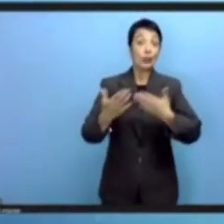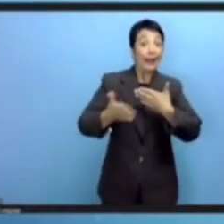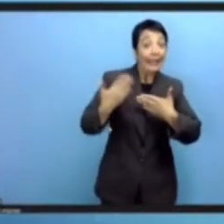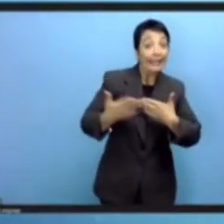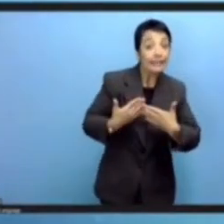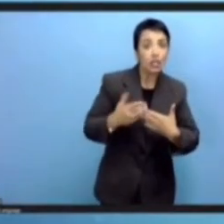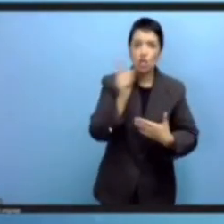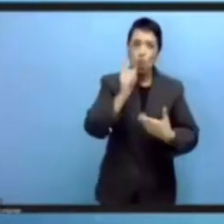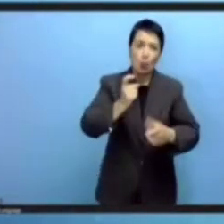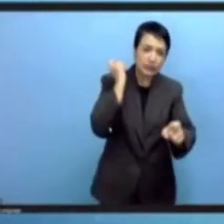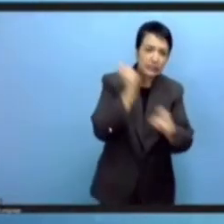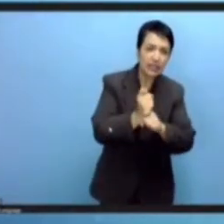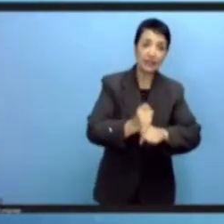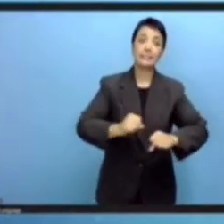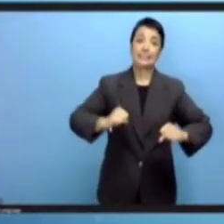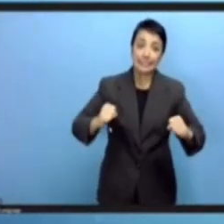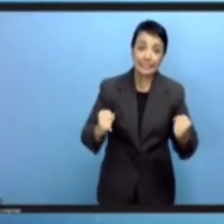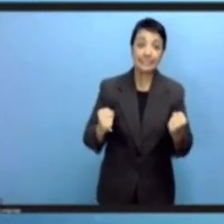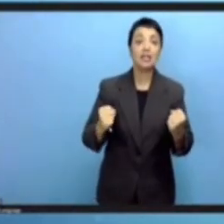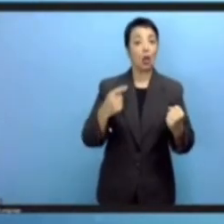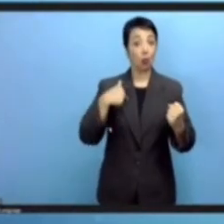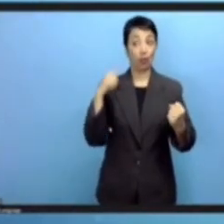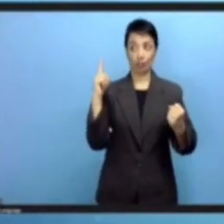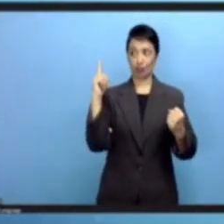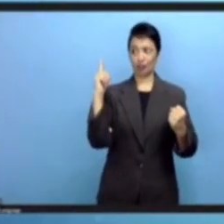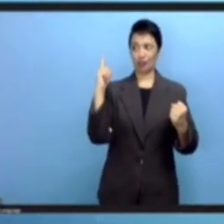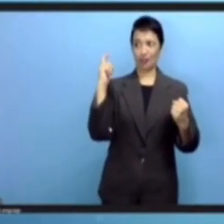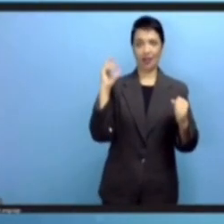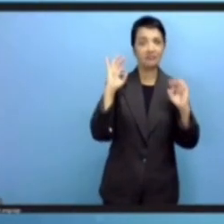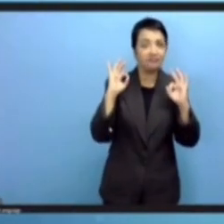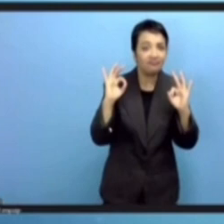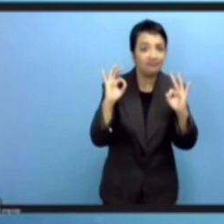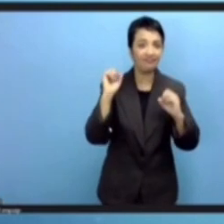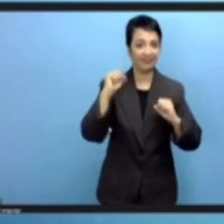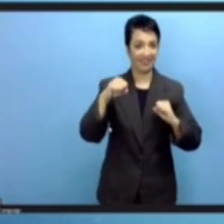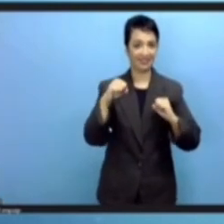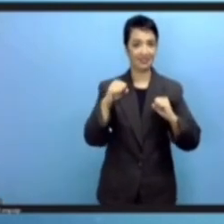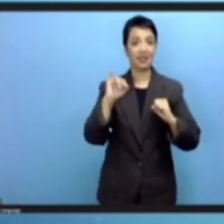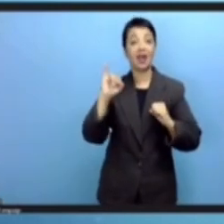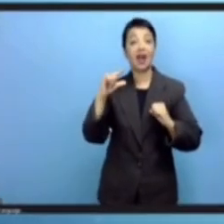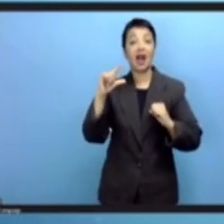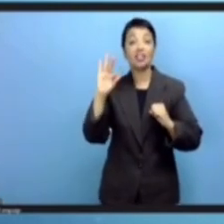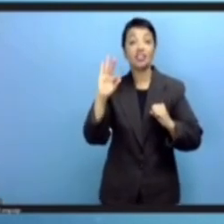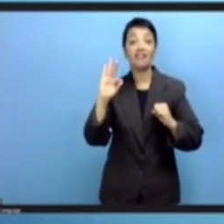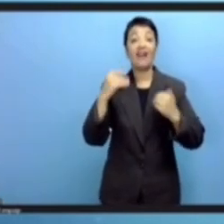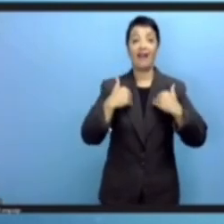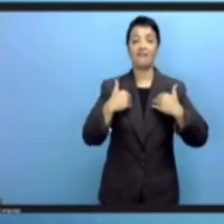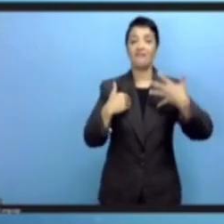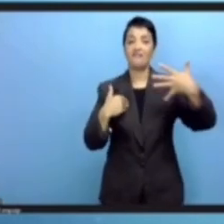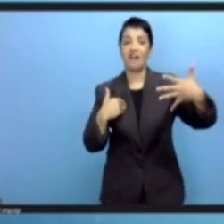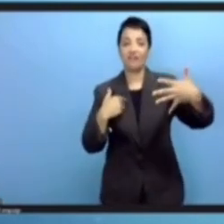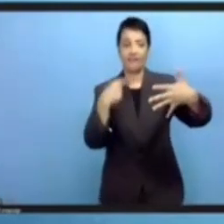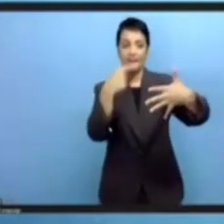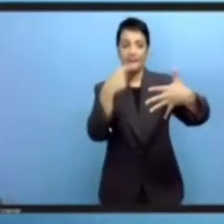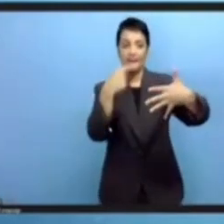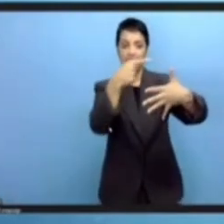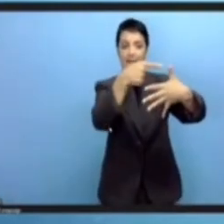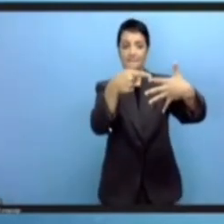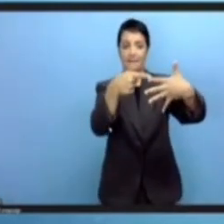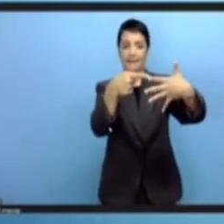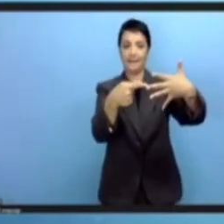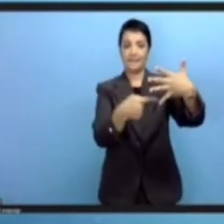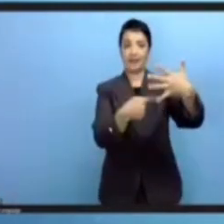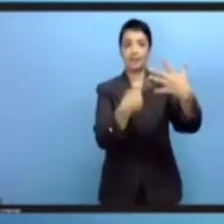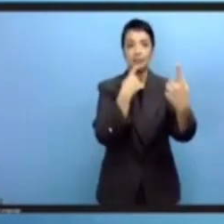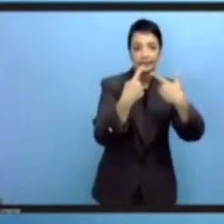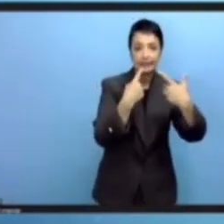tâche énorme et nous avons fait un bon départ. Ce forum a 5 points